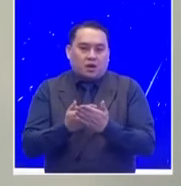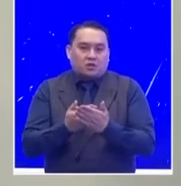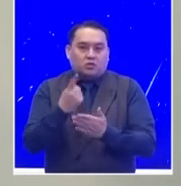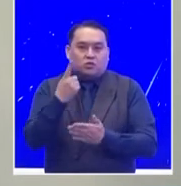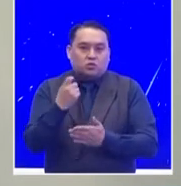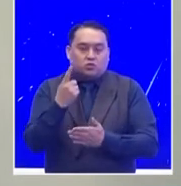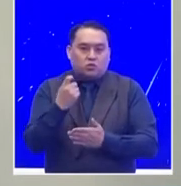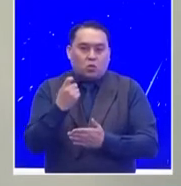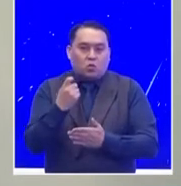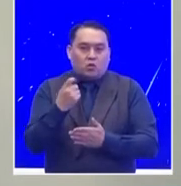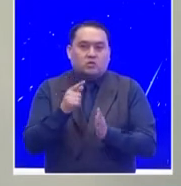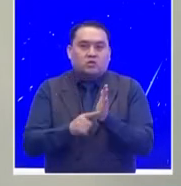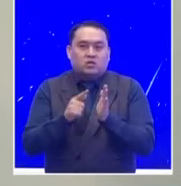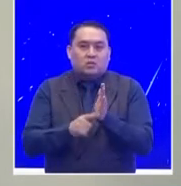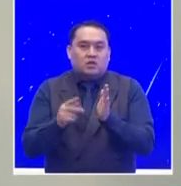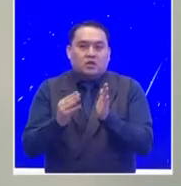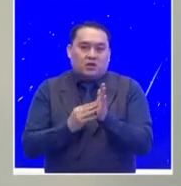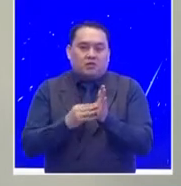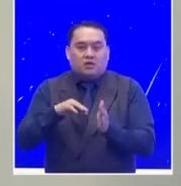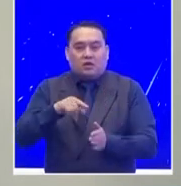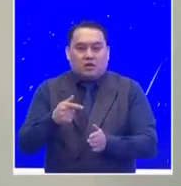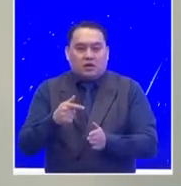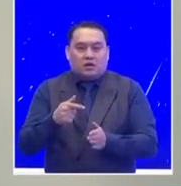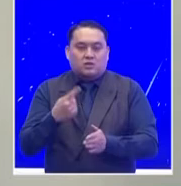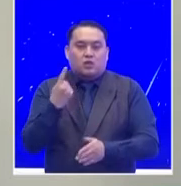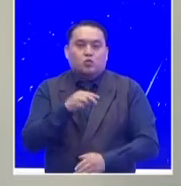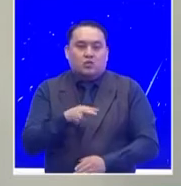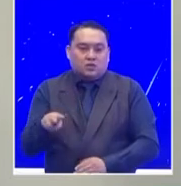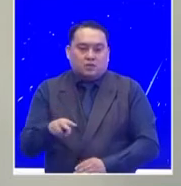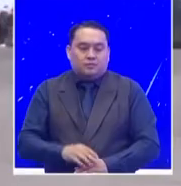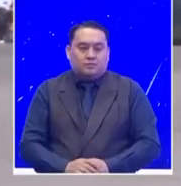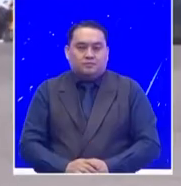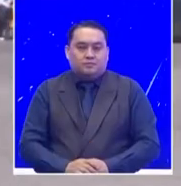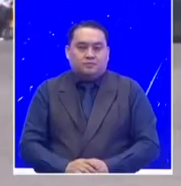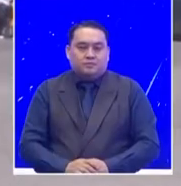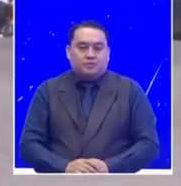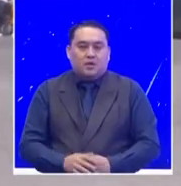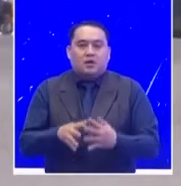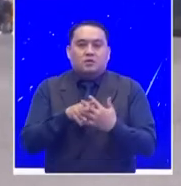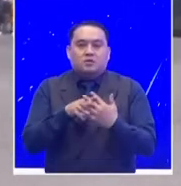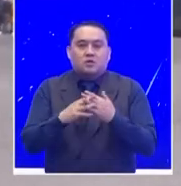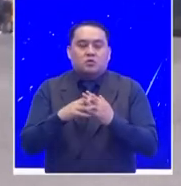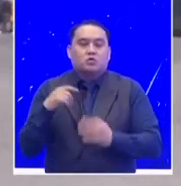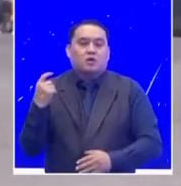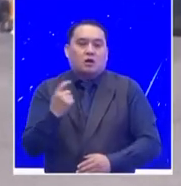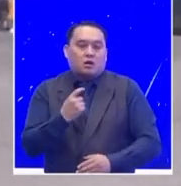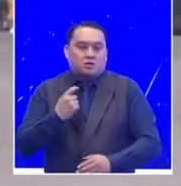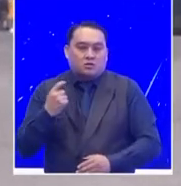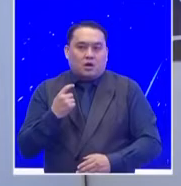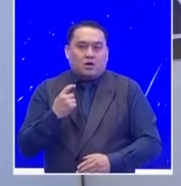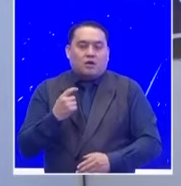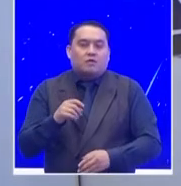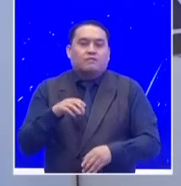179-178 тенге за литр будет доставляться. Для сельхозотрасли топливо – один из